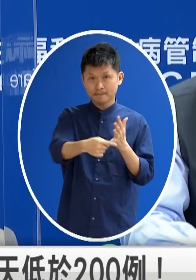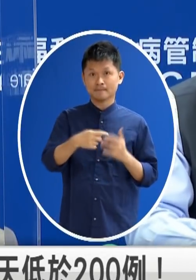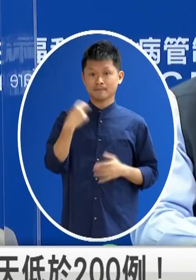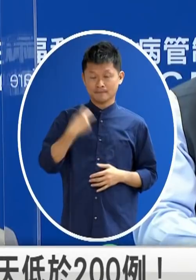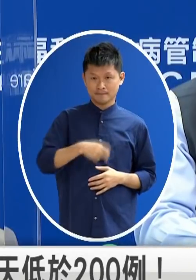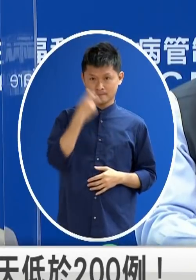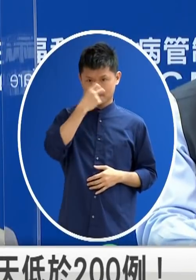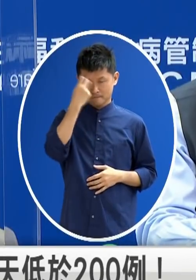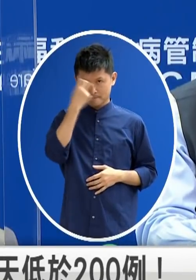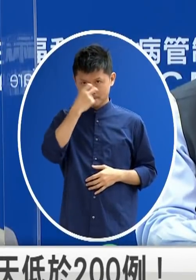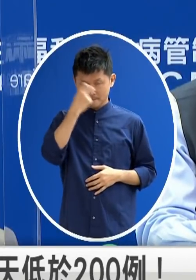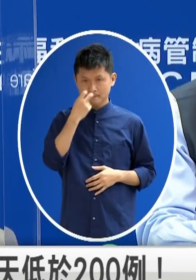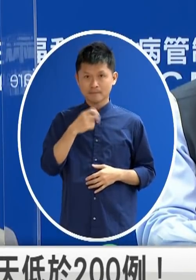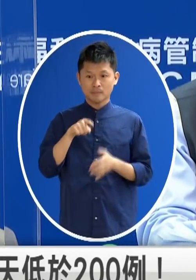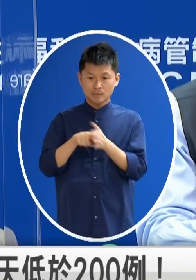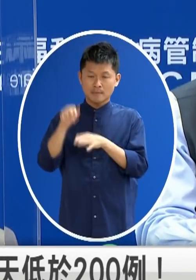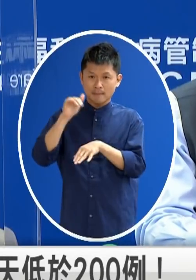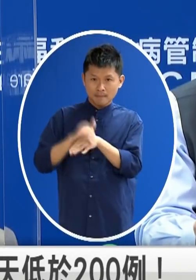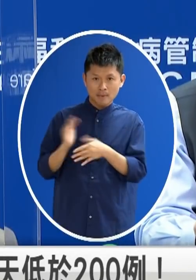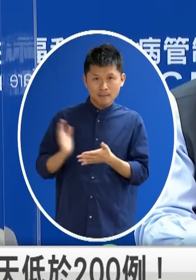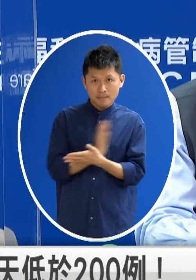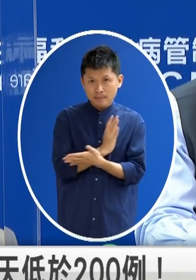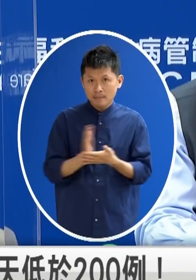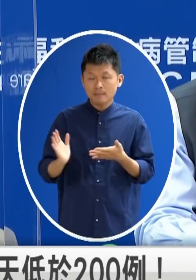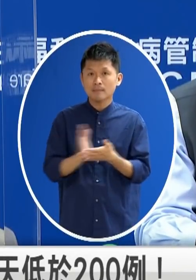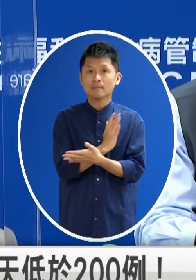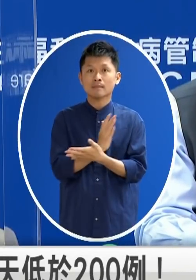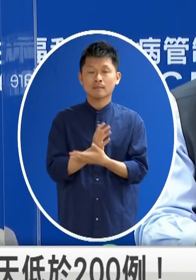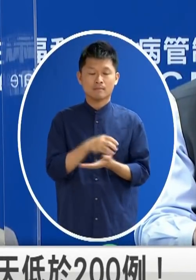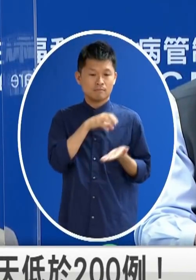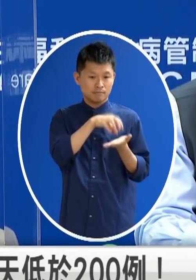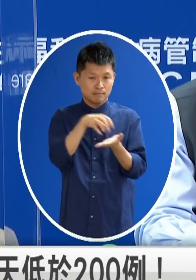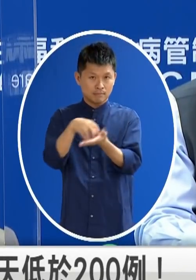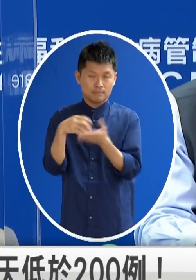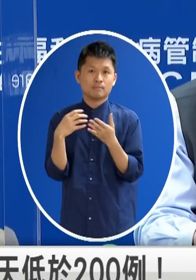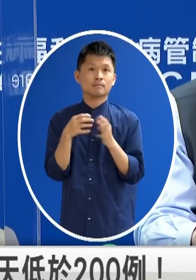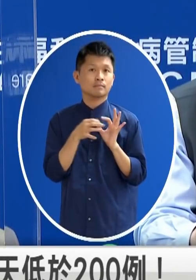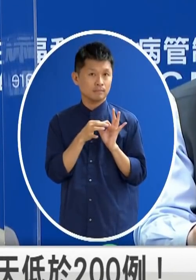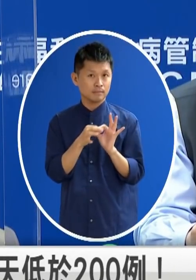跟标准，那还有专家的意见继续来办理。